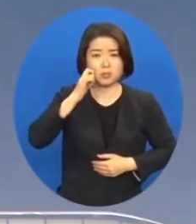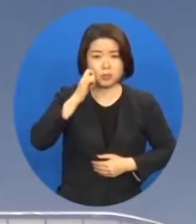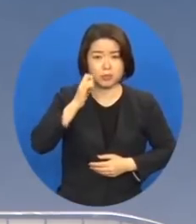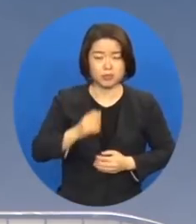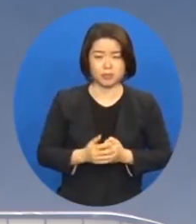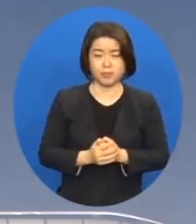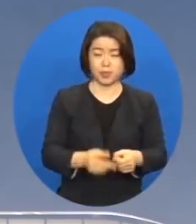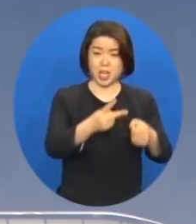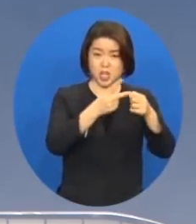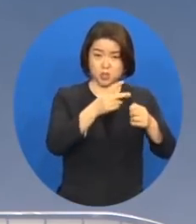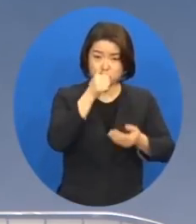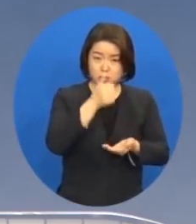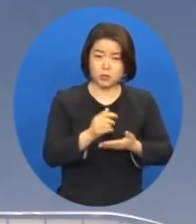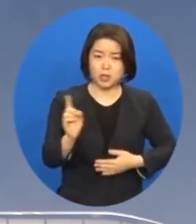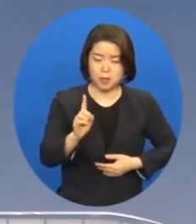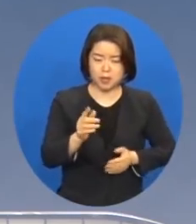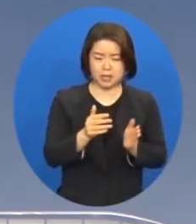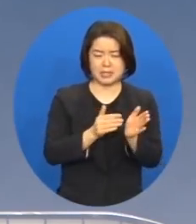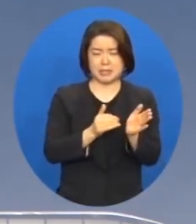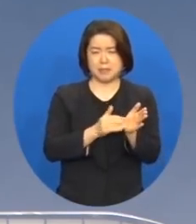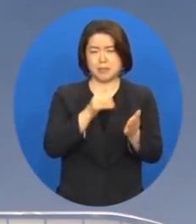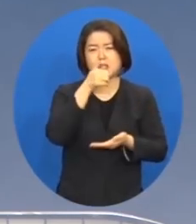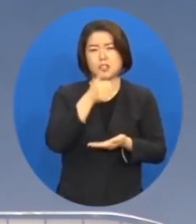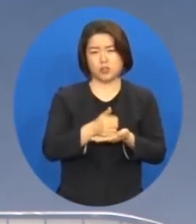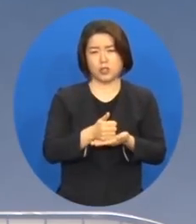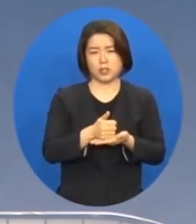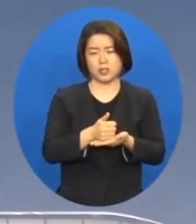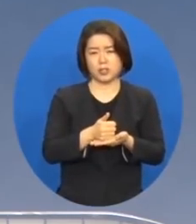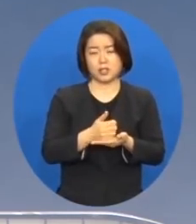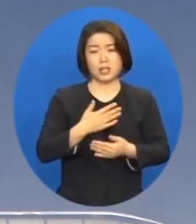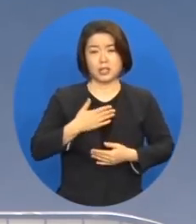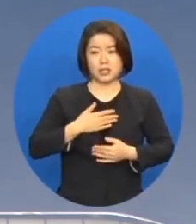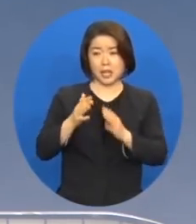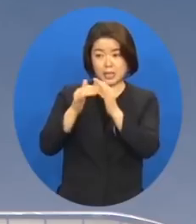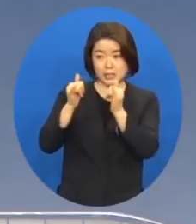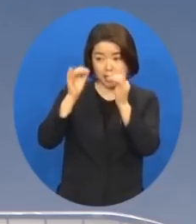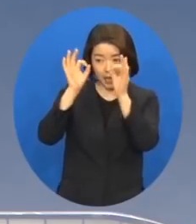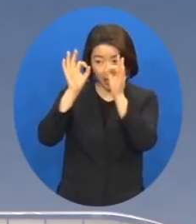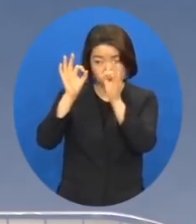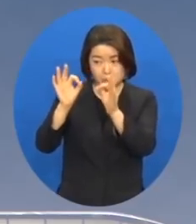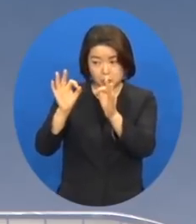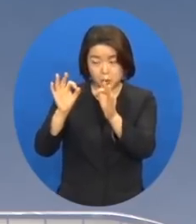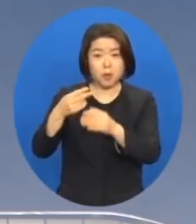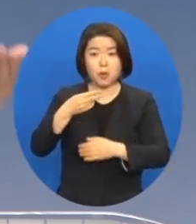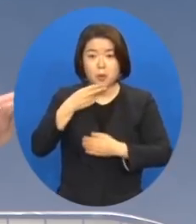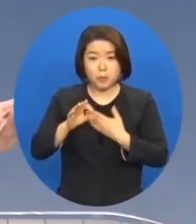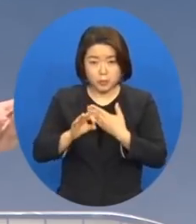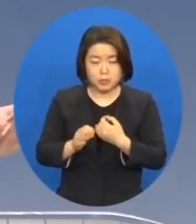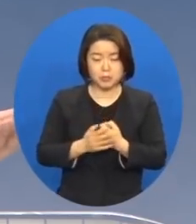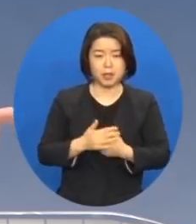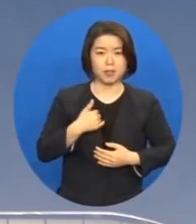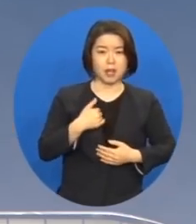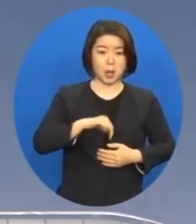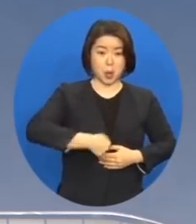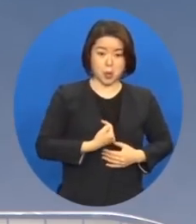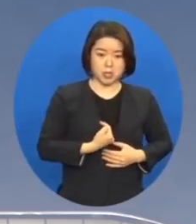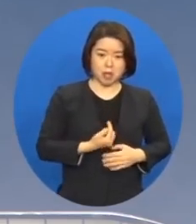두 번째 죄가 은밀한 죄예요. 저는 사람만 보지 않으면 완전히 정말 딴 사람처럼